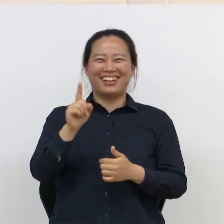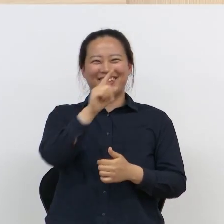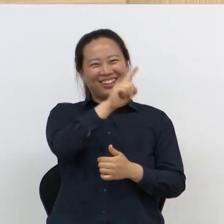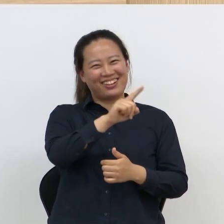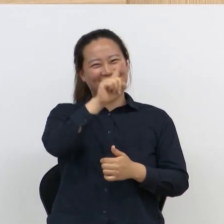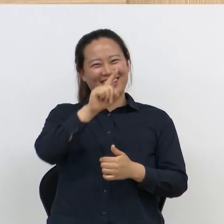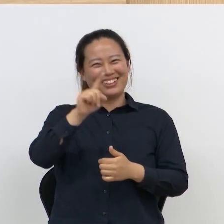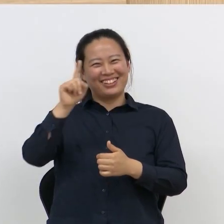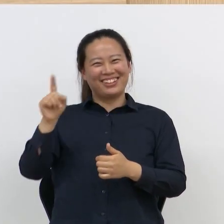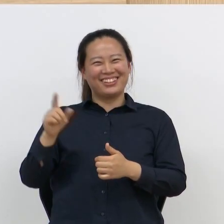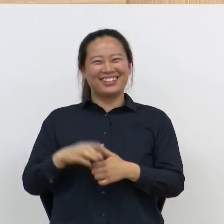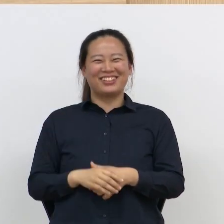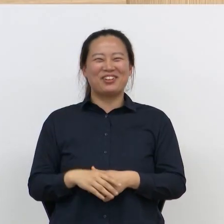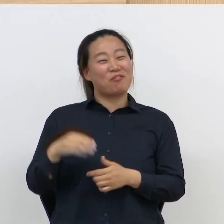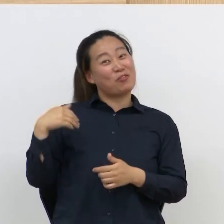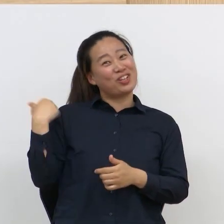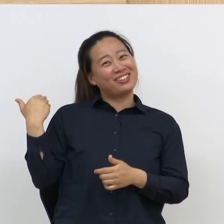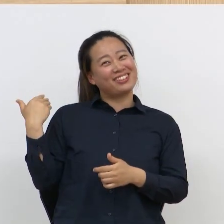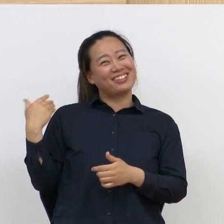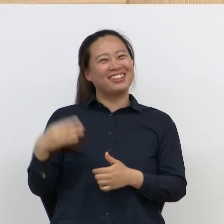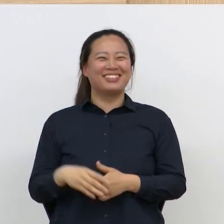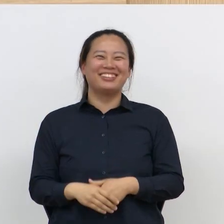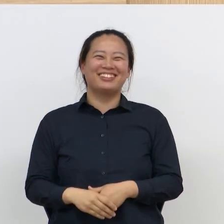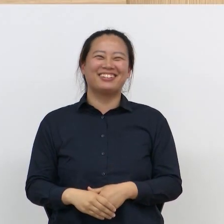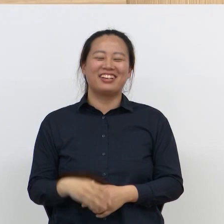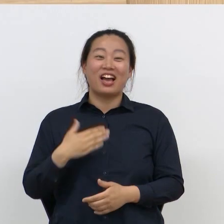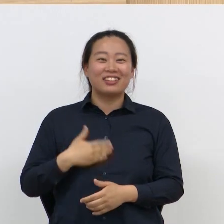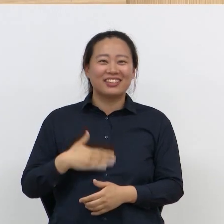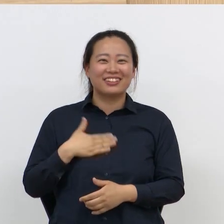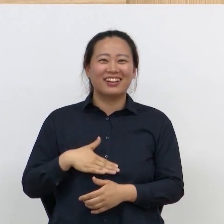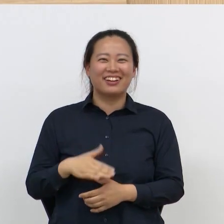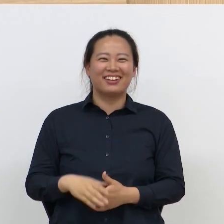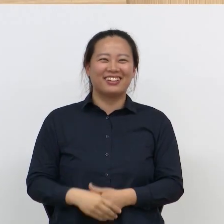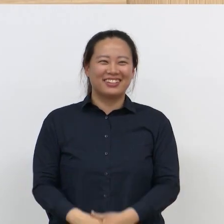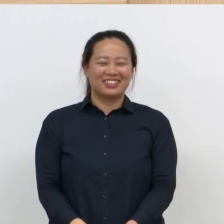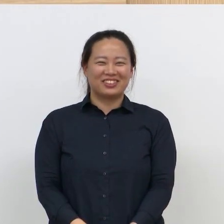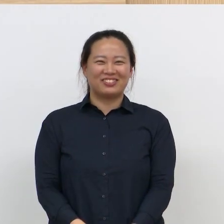따다다다다다다다다다다다다다 모르시겠죠? 아시나?